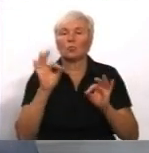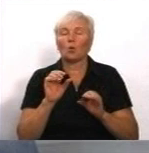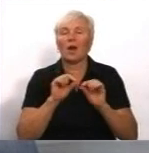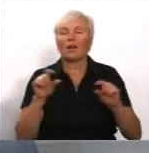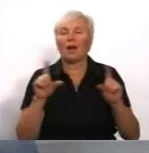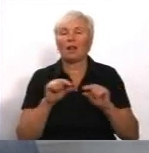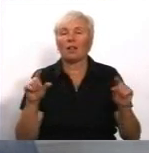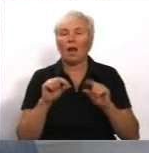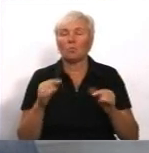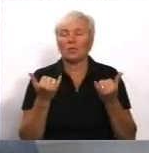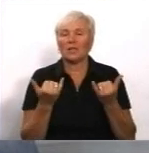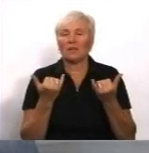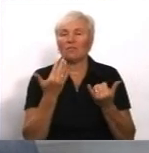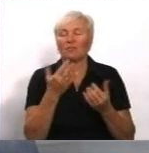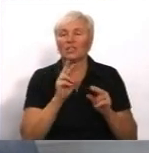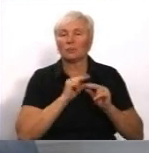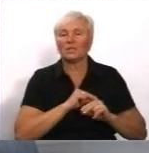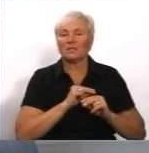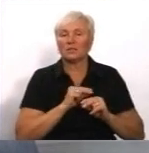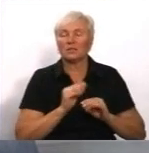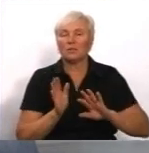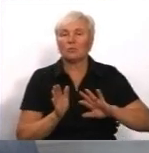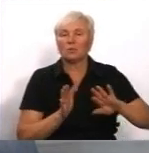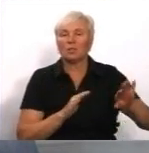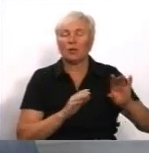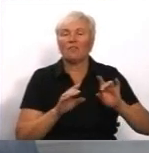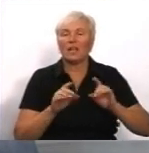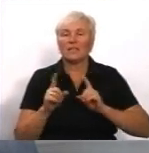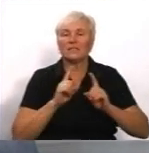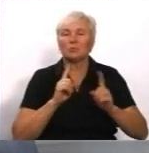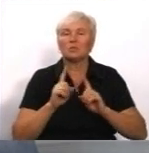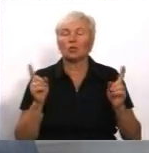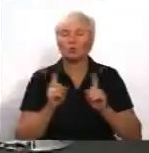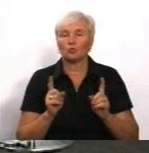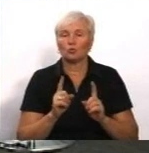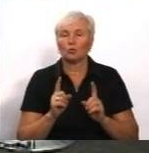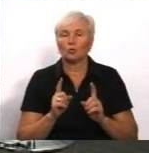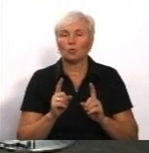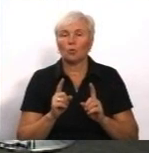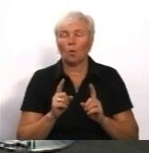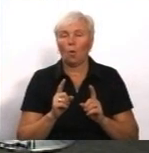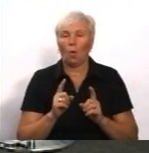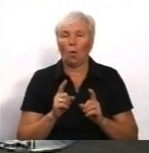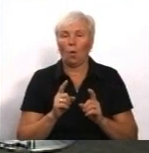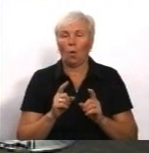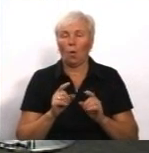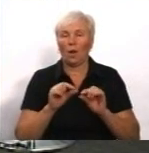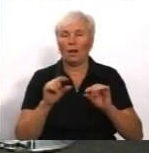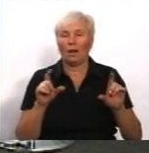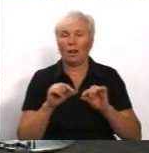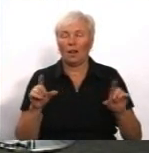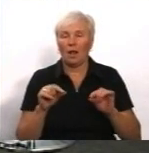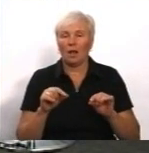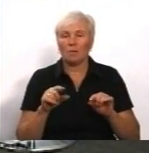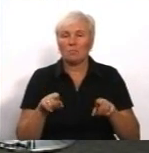ось нещодавно ваші працівники пройшли також семінар щодо гендерно-орієнтованої реклами і протидії